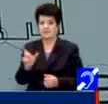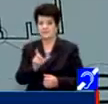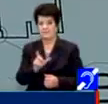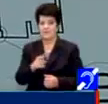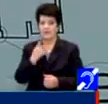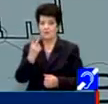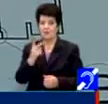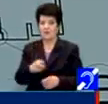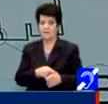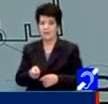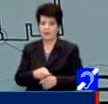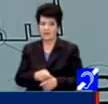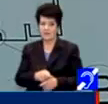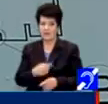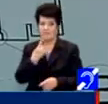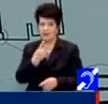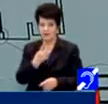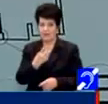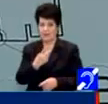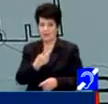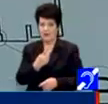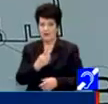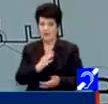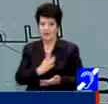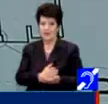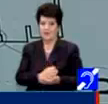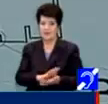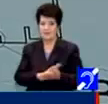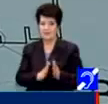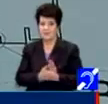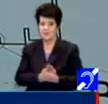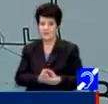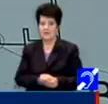banda. Pentru că prima grindă a podului este cam într-o stare...